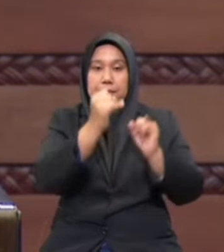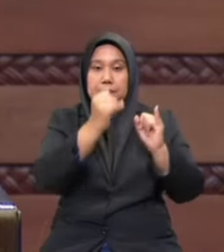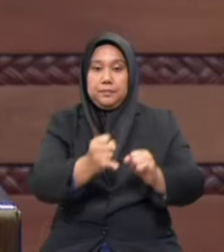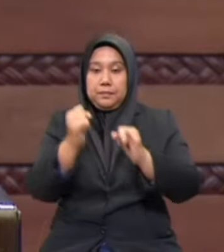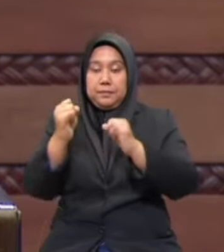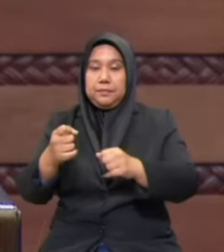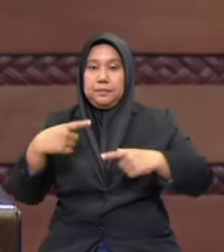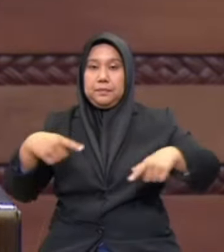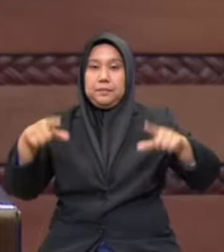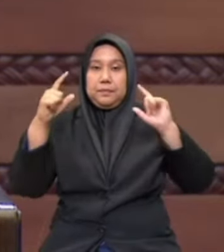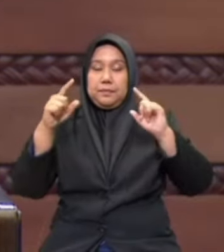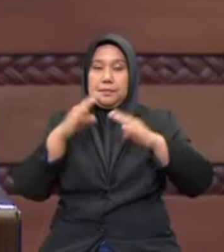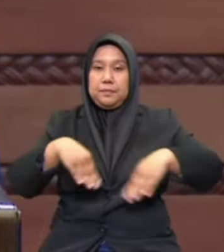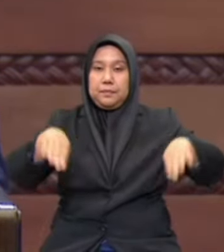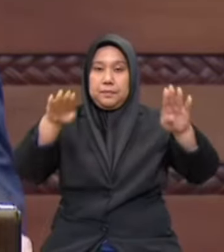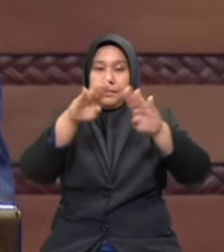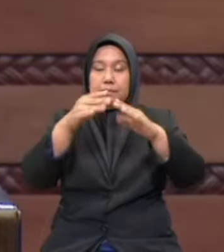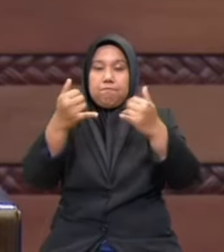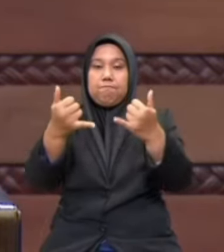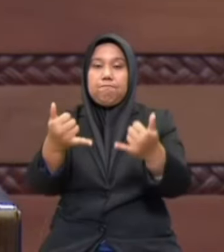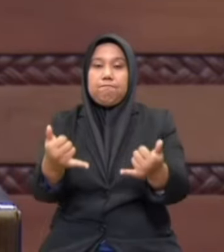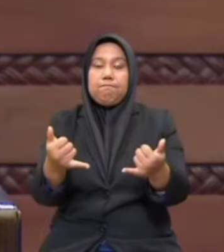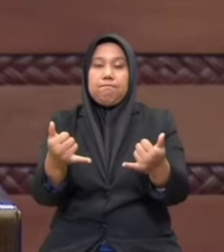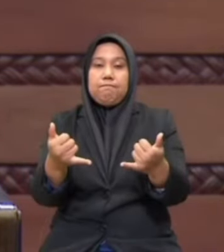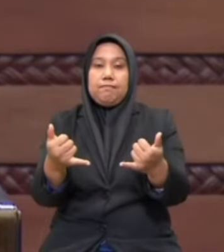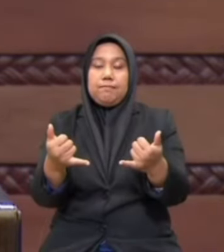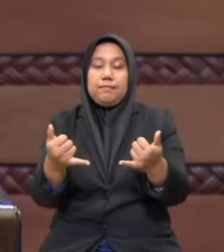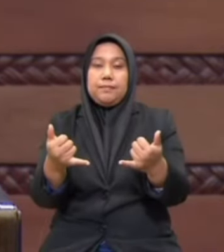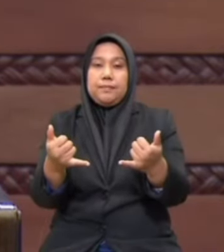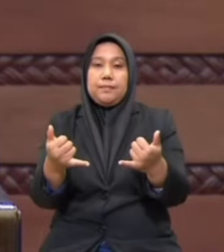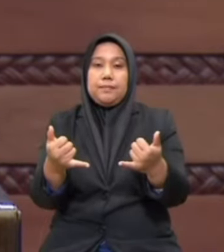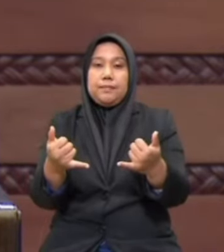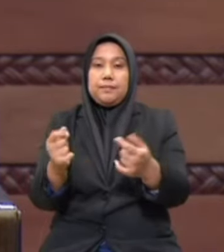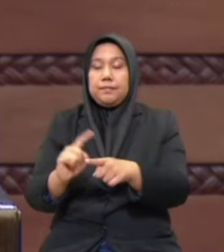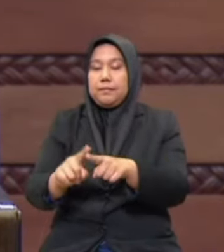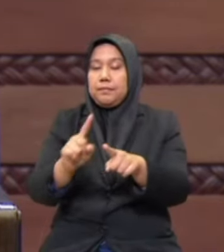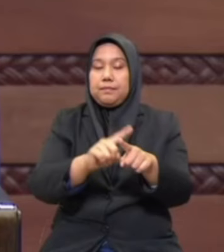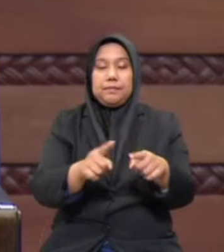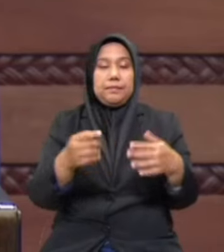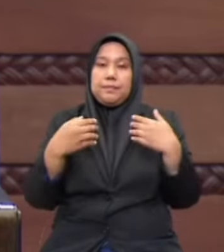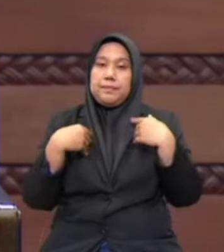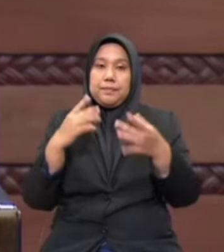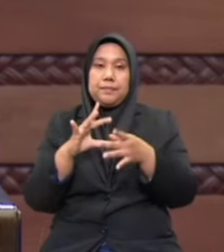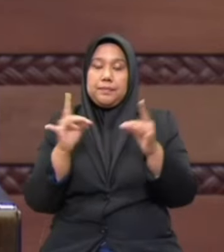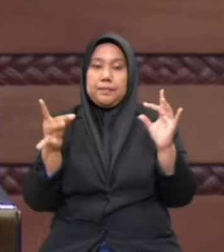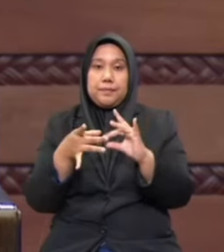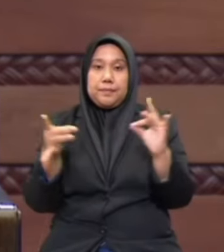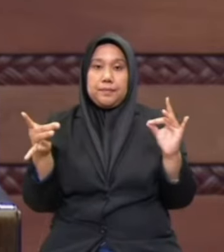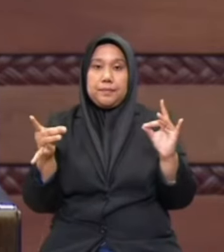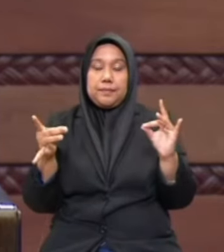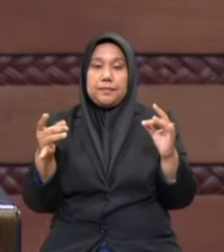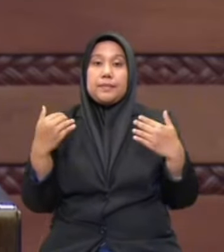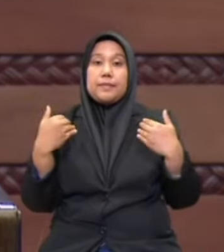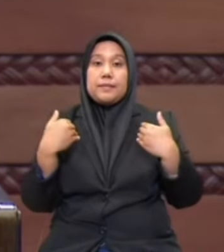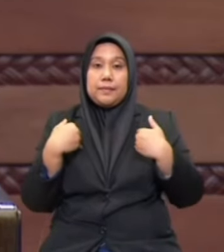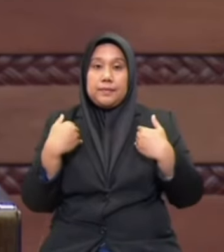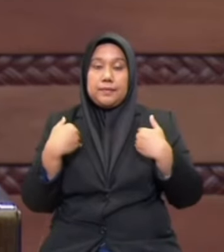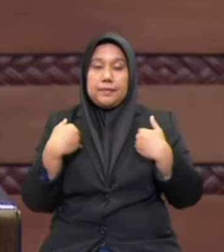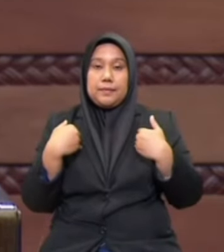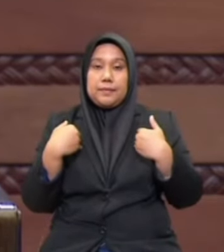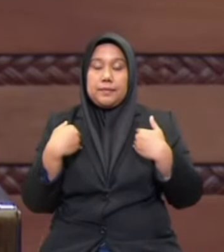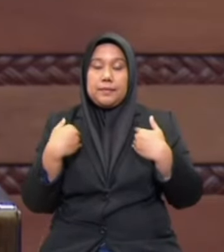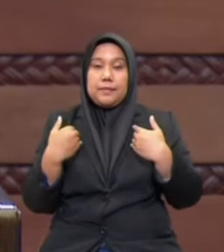berita-berita dalam sekarang dalam market ini macam-macam ada pasal ada punya reeregister